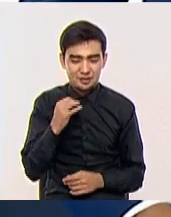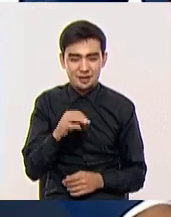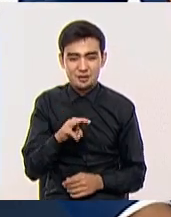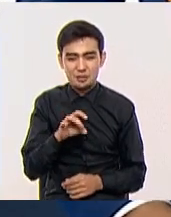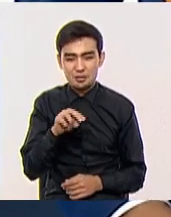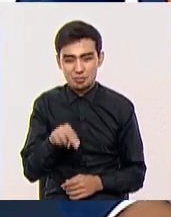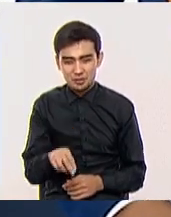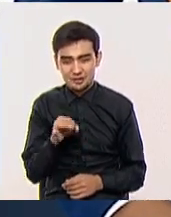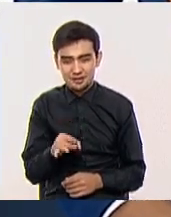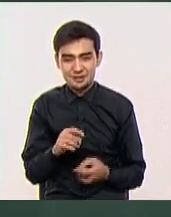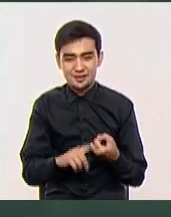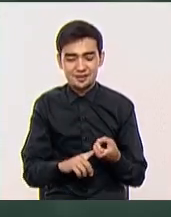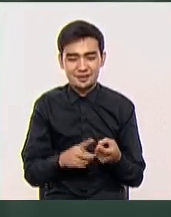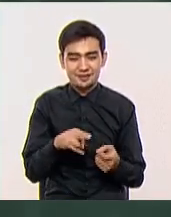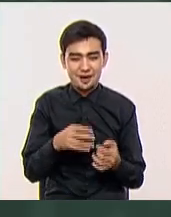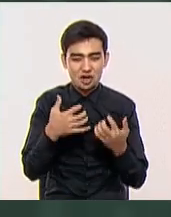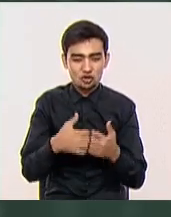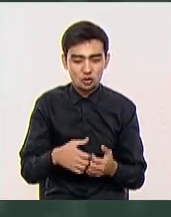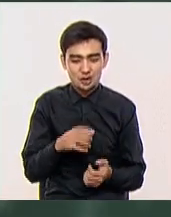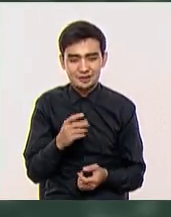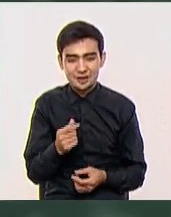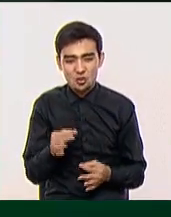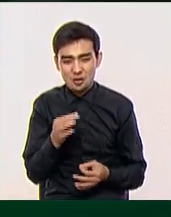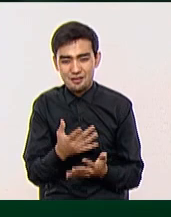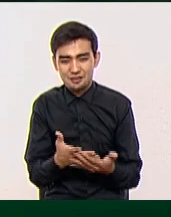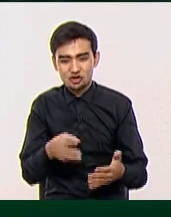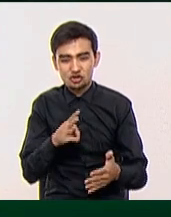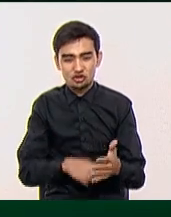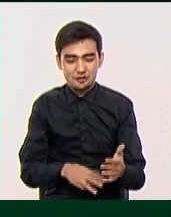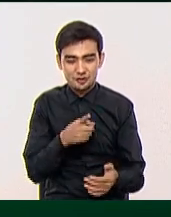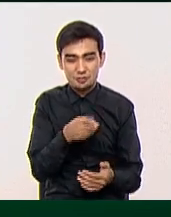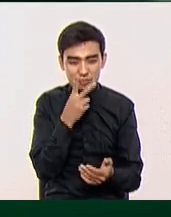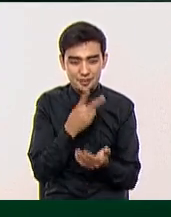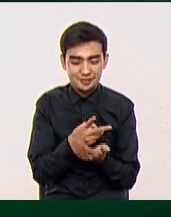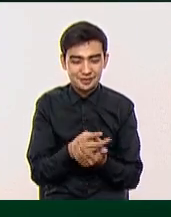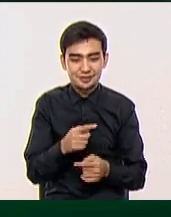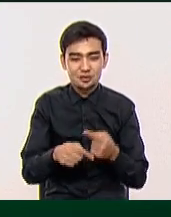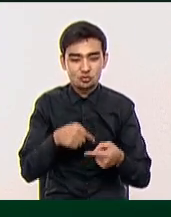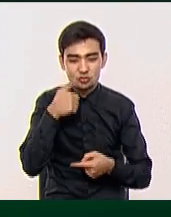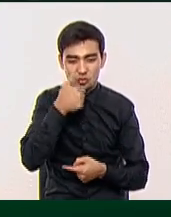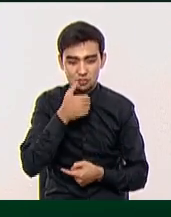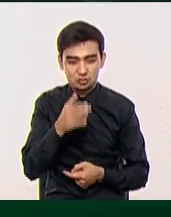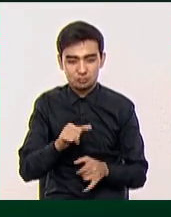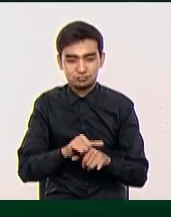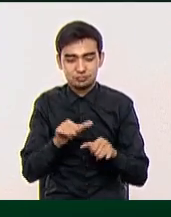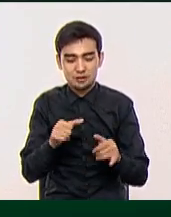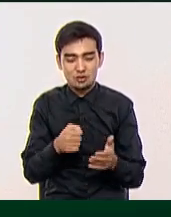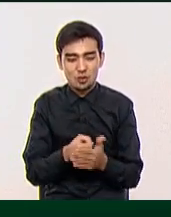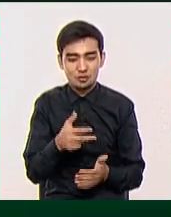МРП используется для расчета сумм различных штрафов. Этот показатель в следующем году предлагают увеличить